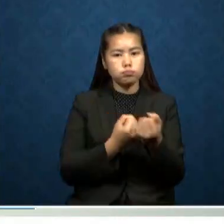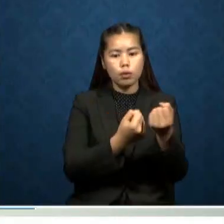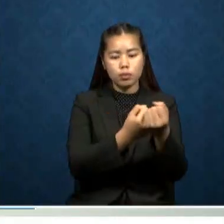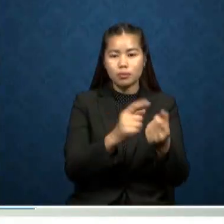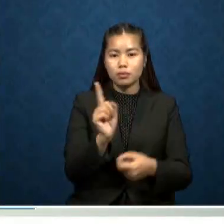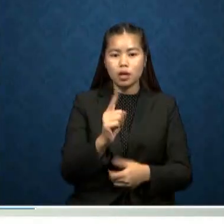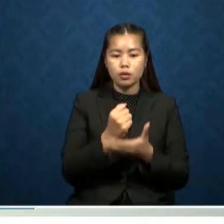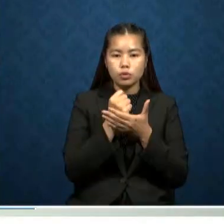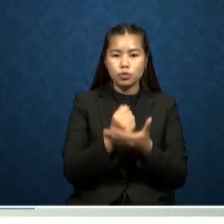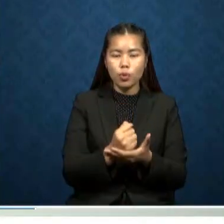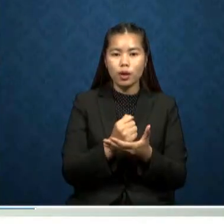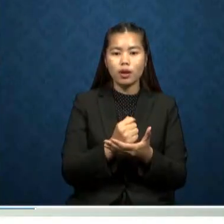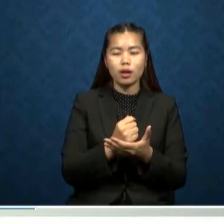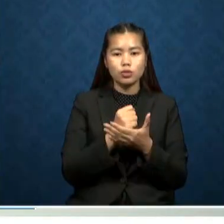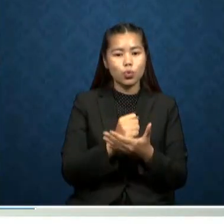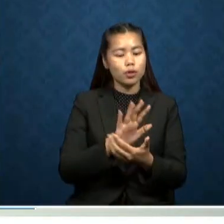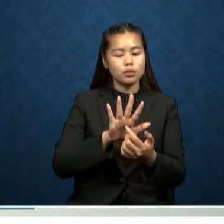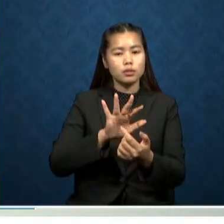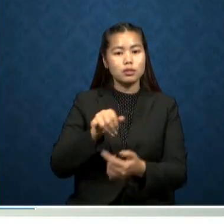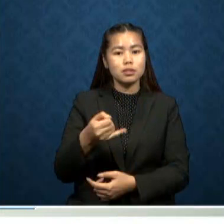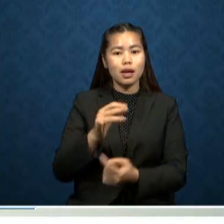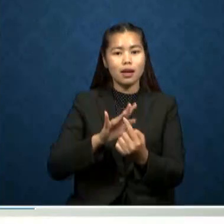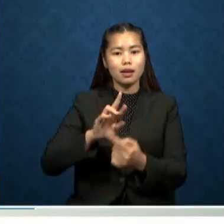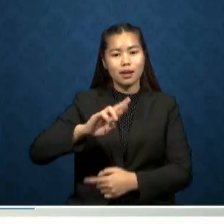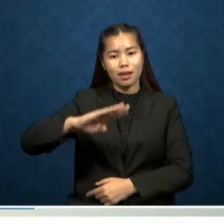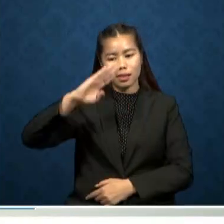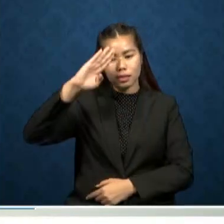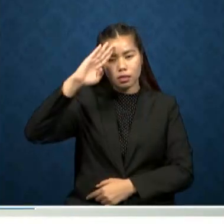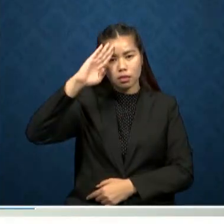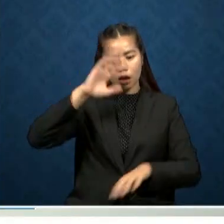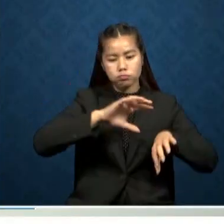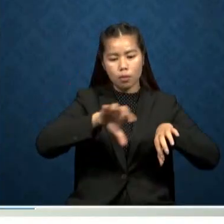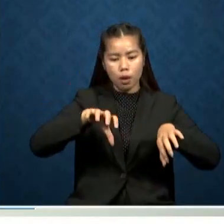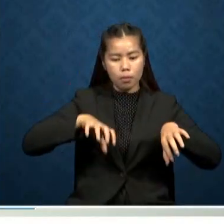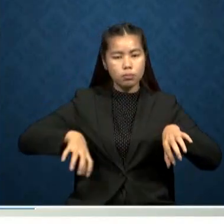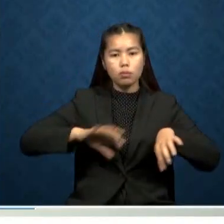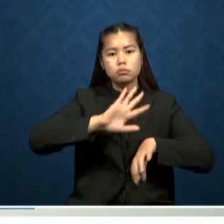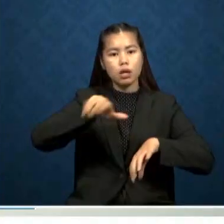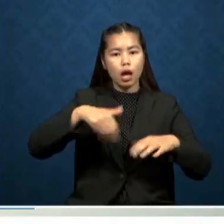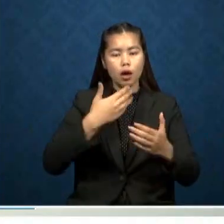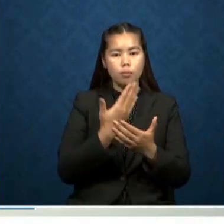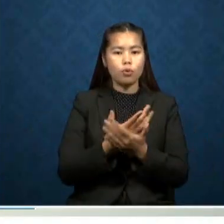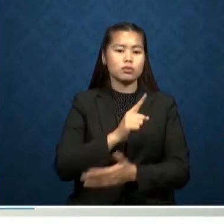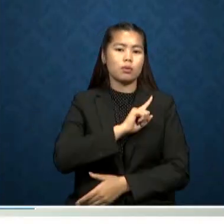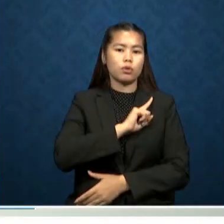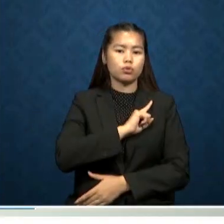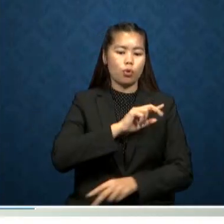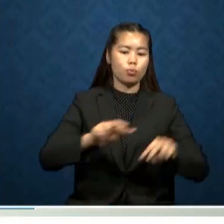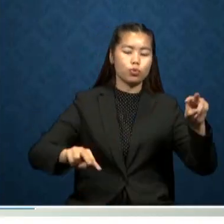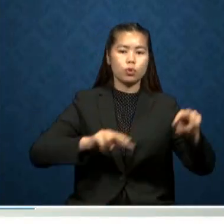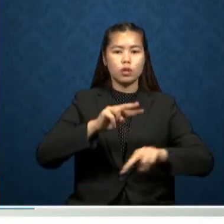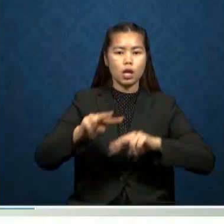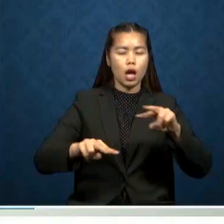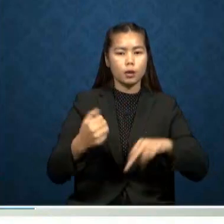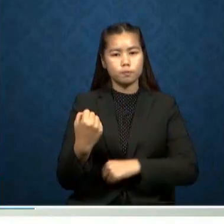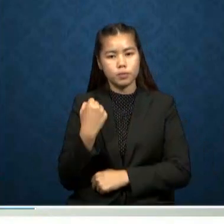เคลื่อนการพัฒนากิจการเจรทหารในทุกเหล่าทัพให้ทำหน้าที่ผู้ตรวจราชการได้อย่างเข้มข้นและ